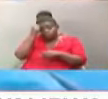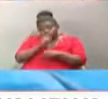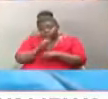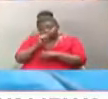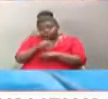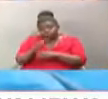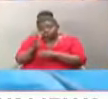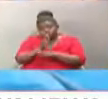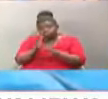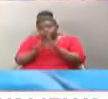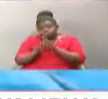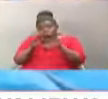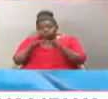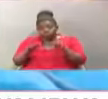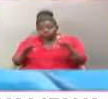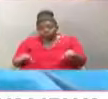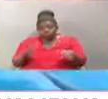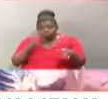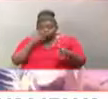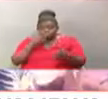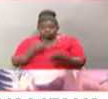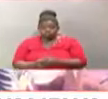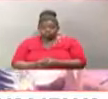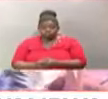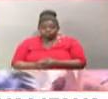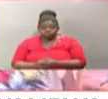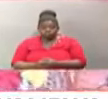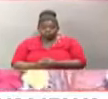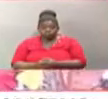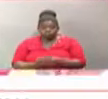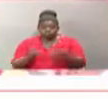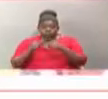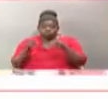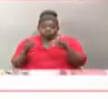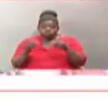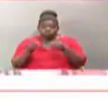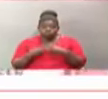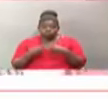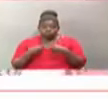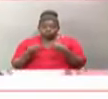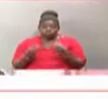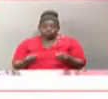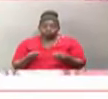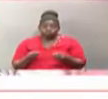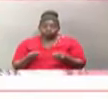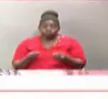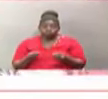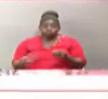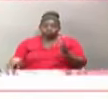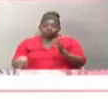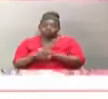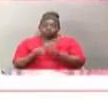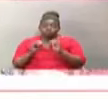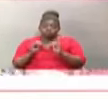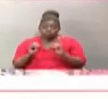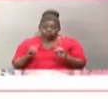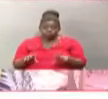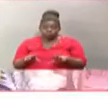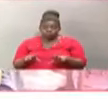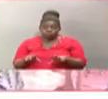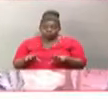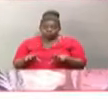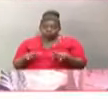by'okubazimbira akatale akomulembe. Ne kati ke baba batuwadde waneno muzeeyi nga yatuwaddewo nga tatugobe nga tebatugobe ewera